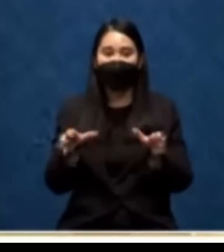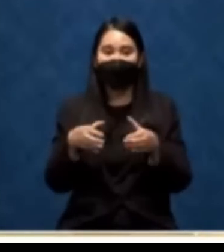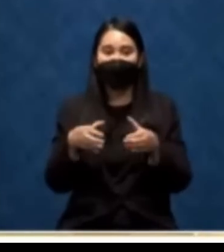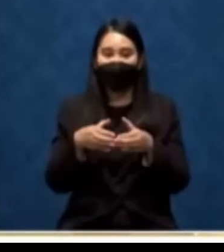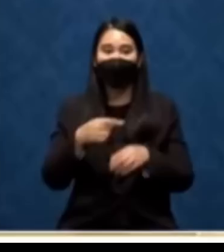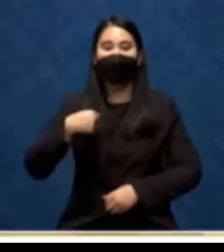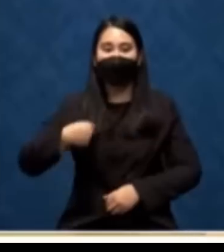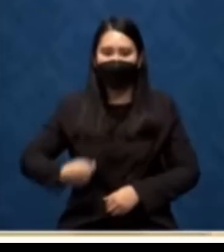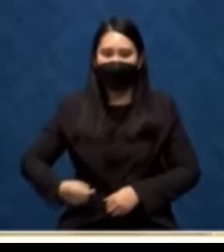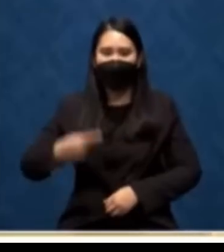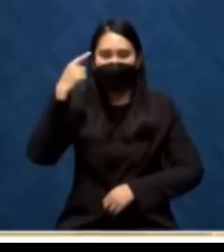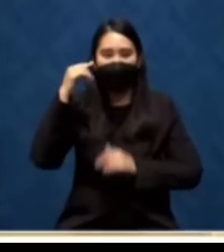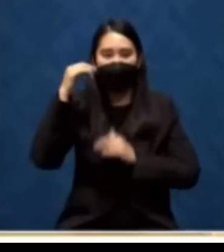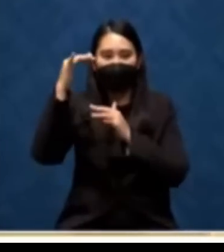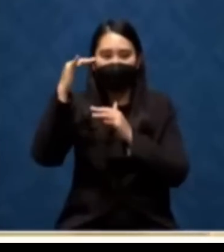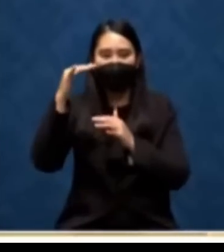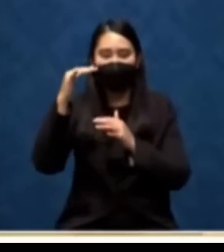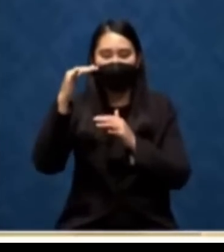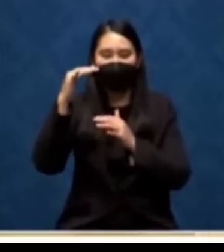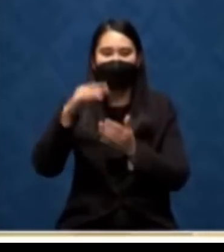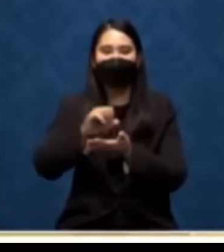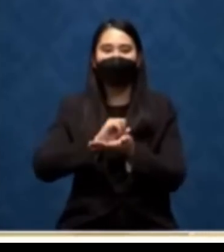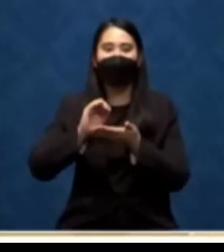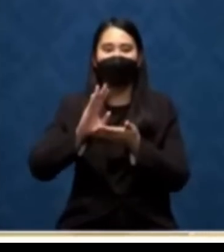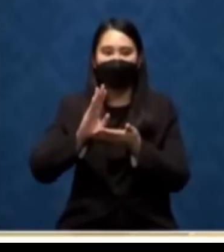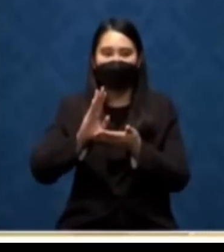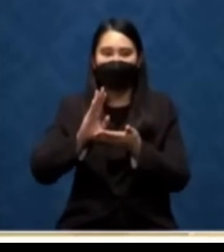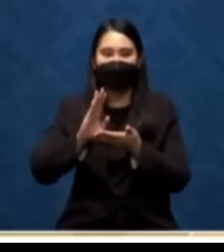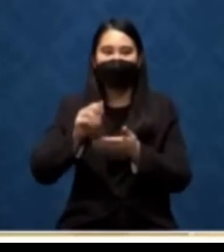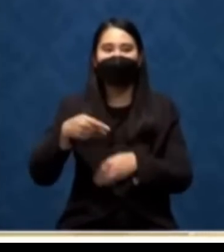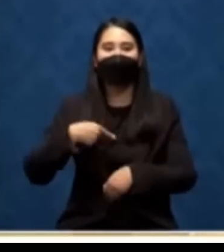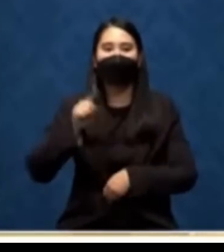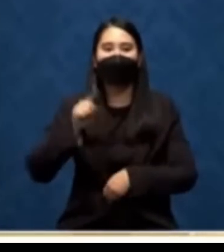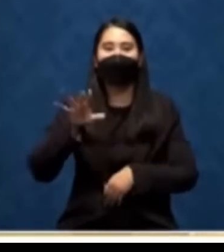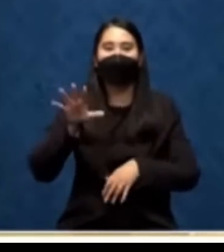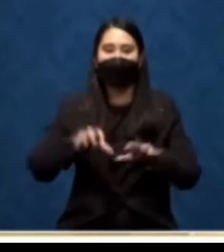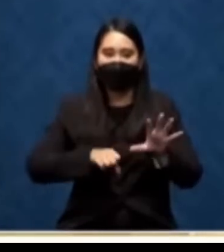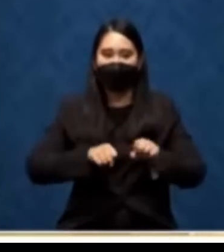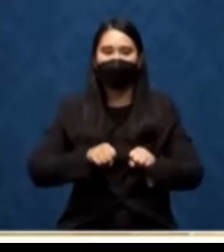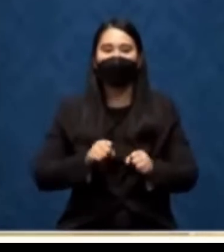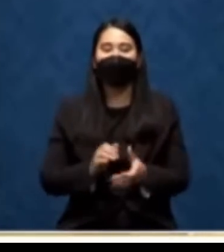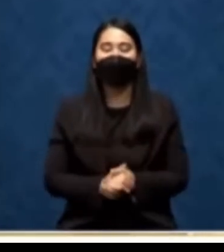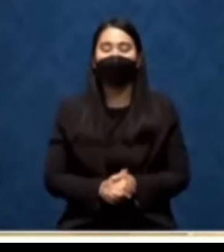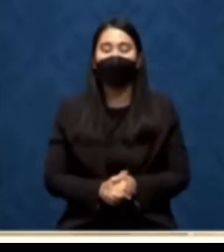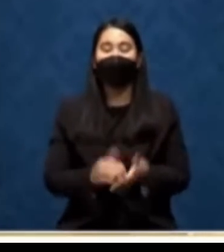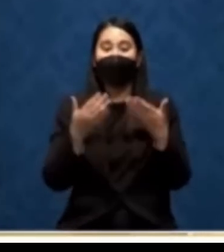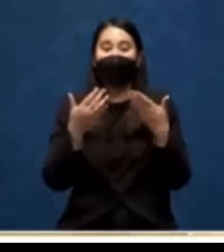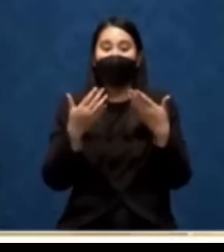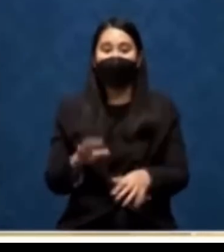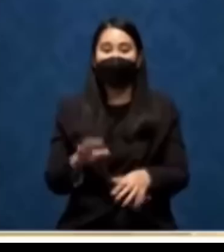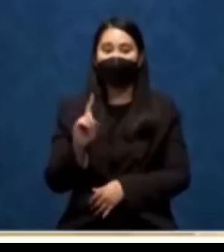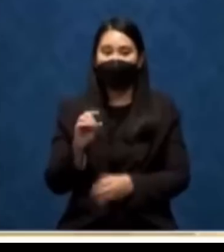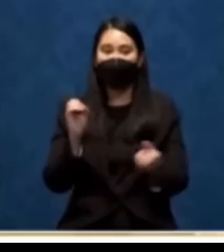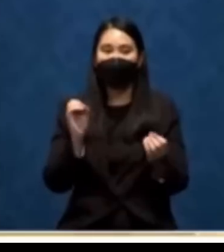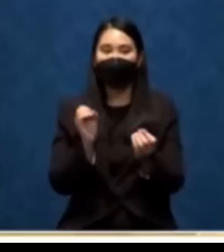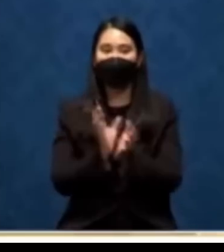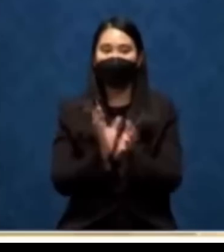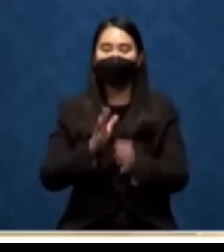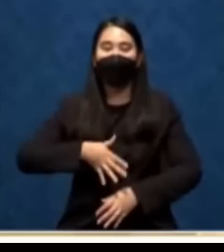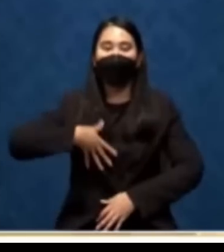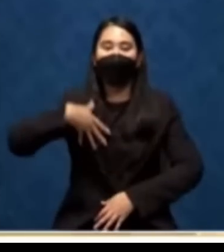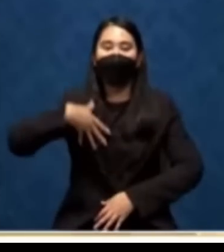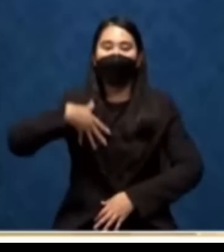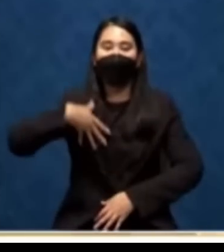ใช้เส้นสายกับสถาบันให้ไหลทะลักเข้าประเทศไทยอีกเท่าไหร่และผลกระทบความเดือดร้อนความ